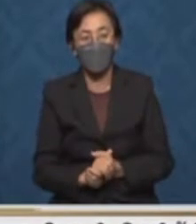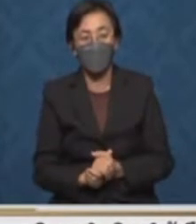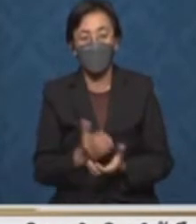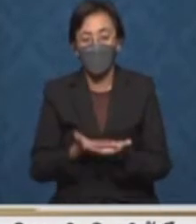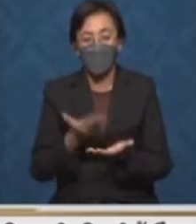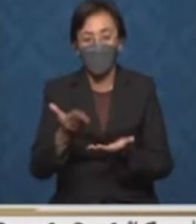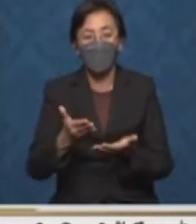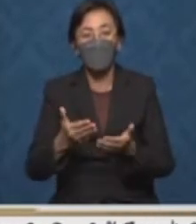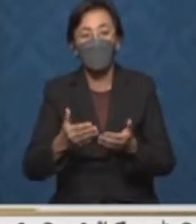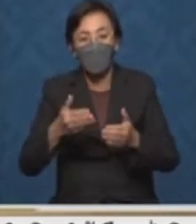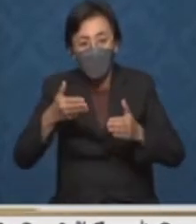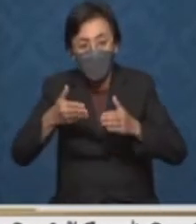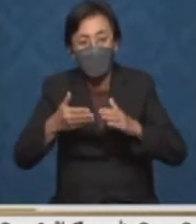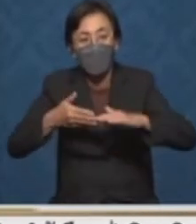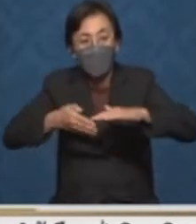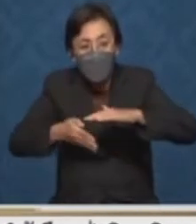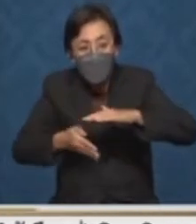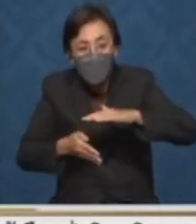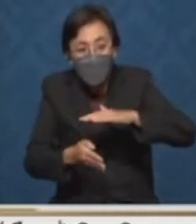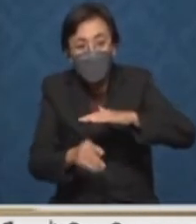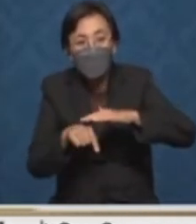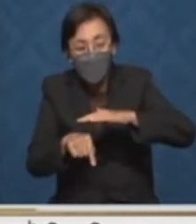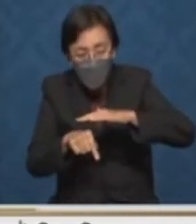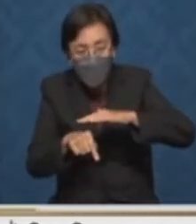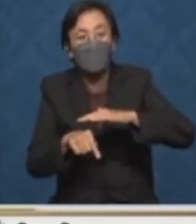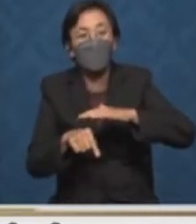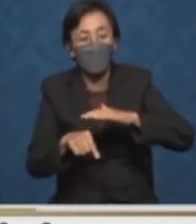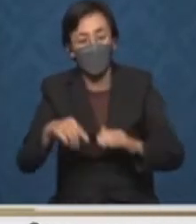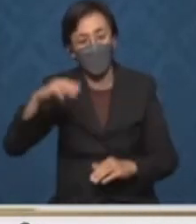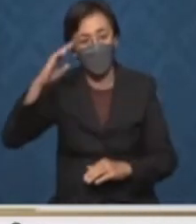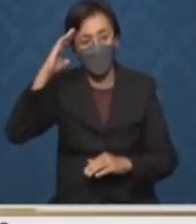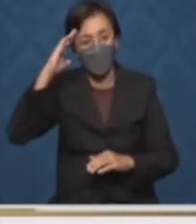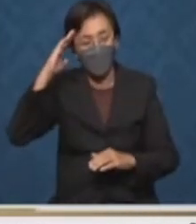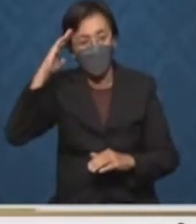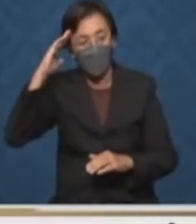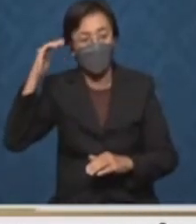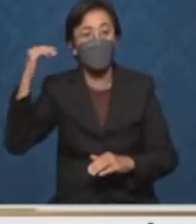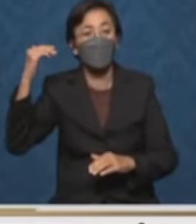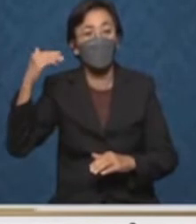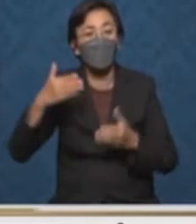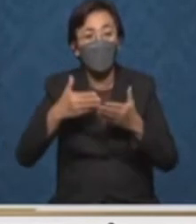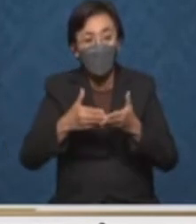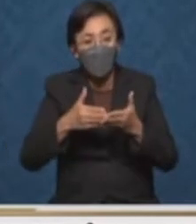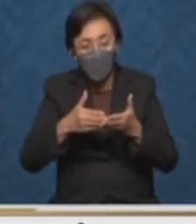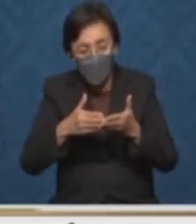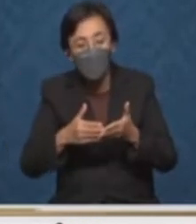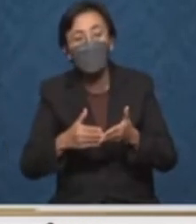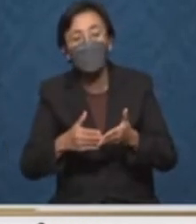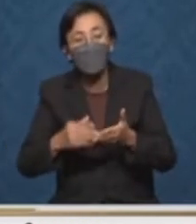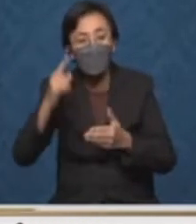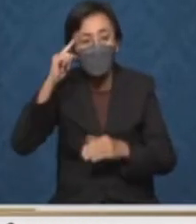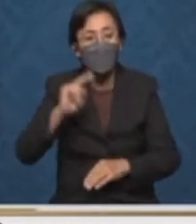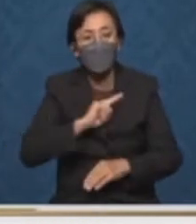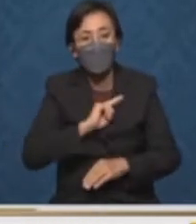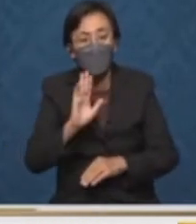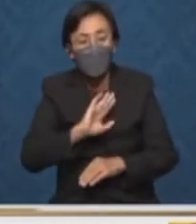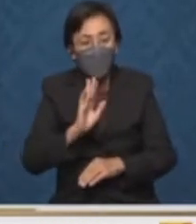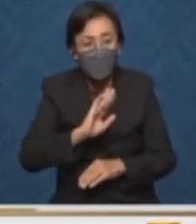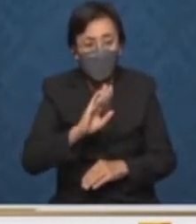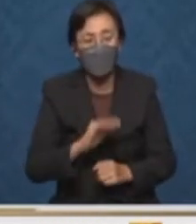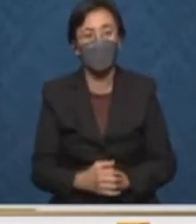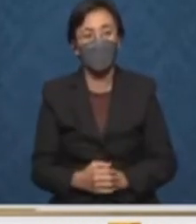น้ำที่กองทัพเรือดำเนินการมาอย่างต่อเนื่องกองทัพเรือไม่ได้คิดเองหรือว่ากองทั